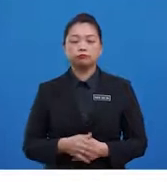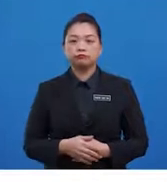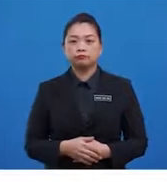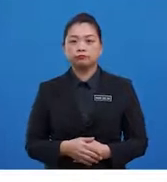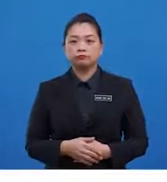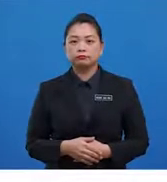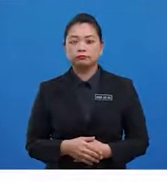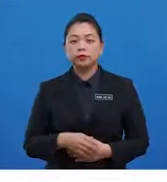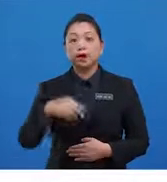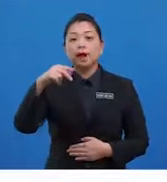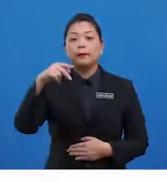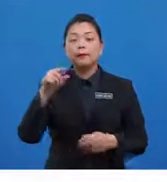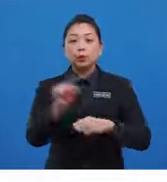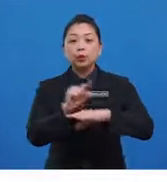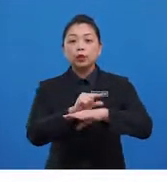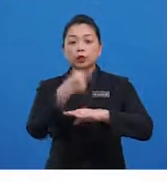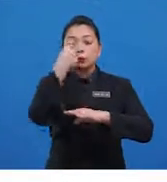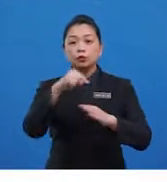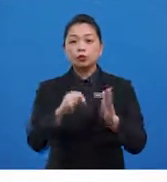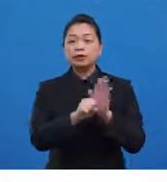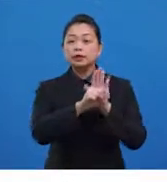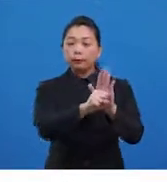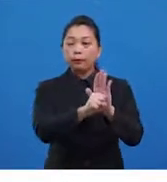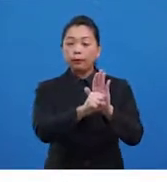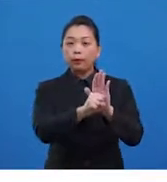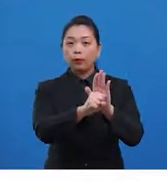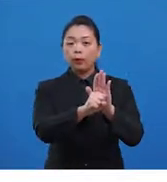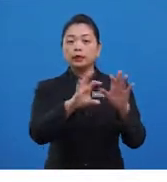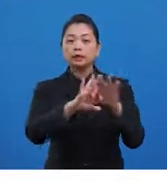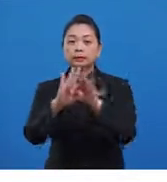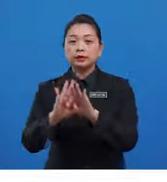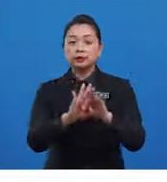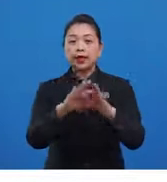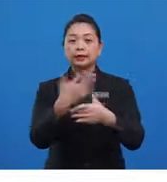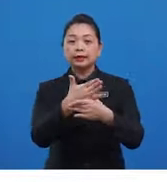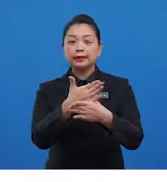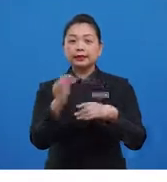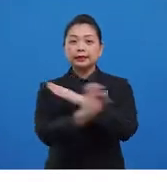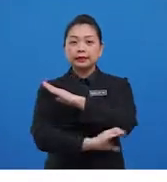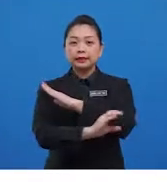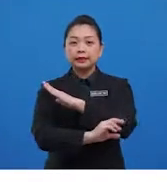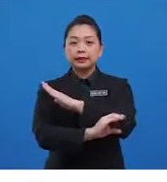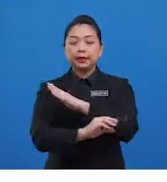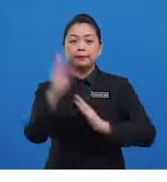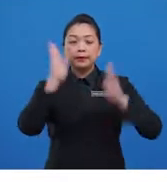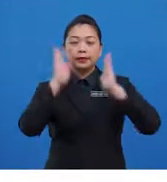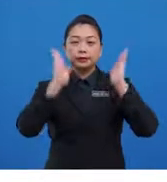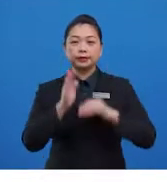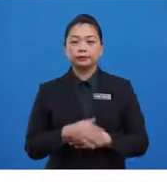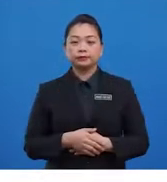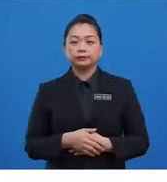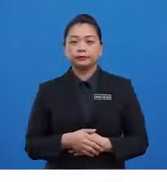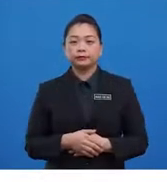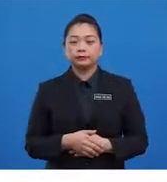Manakala peranannya sebagai simbol kesepaduan antara negeri di Malaysia yang berteraskan